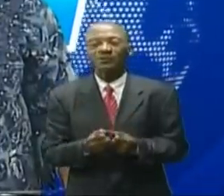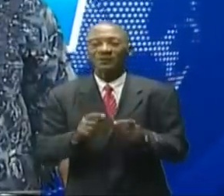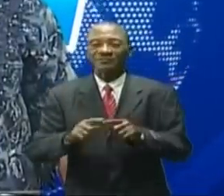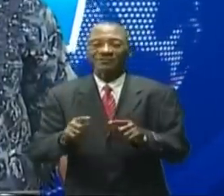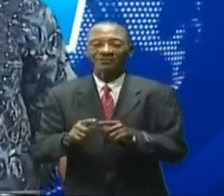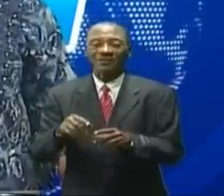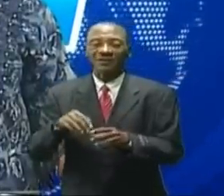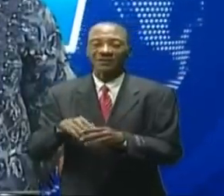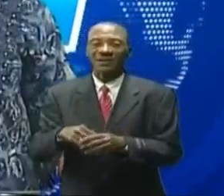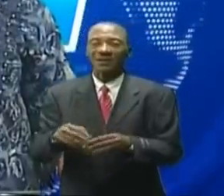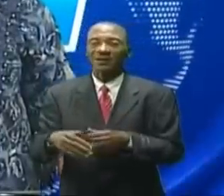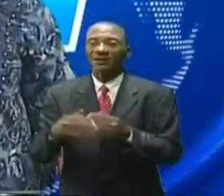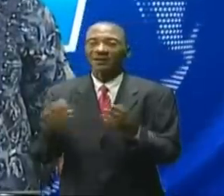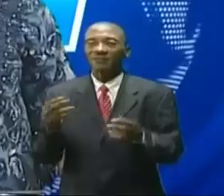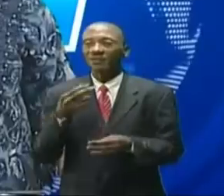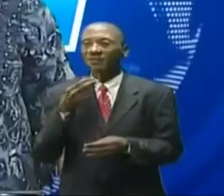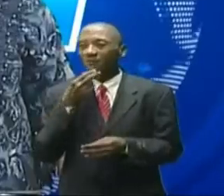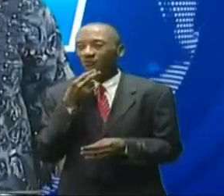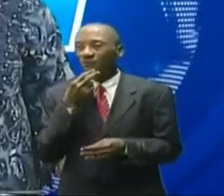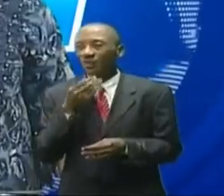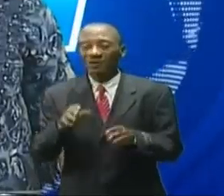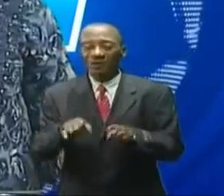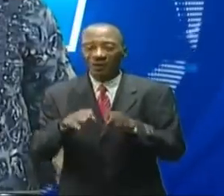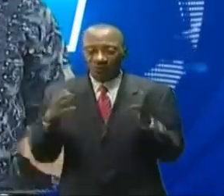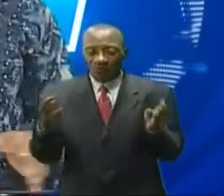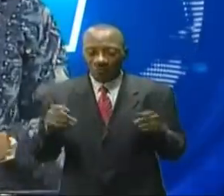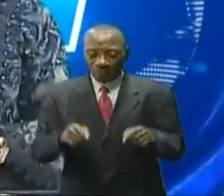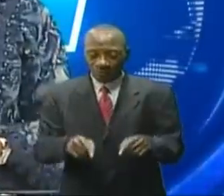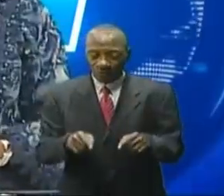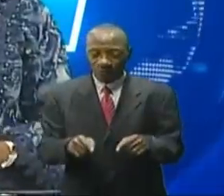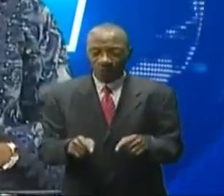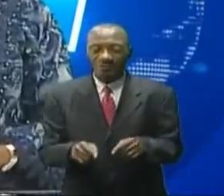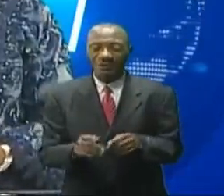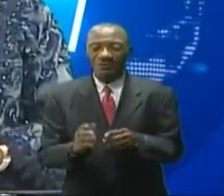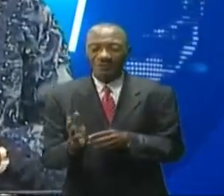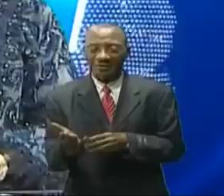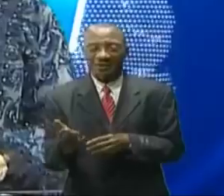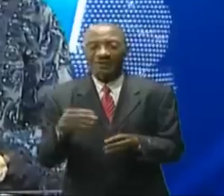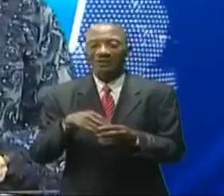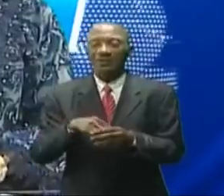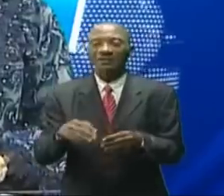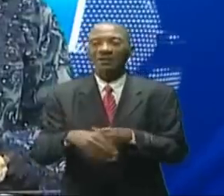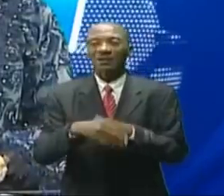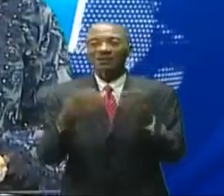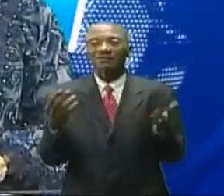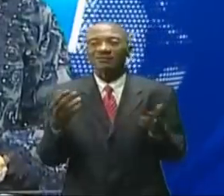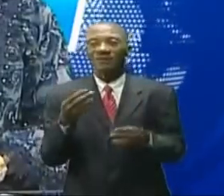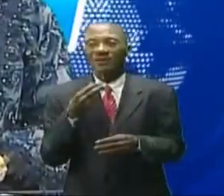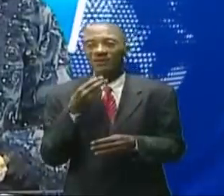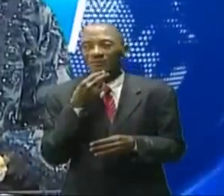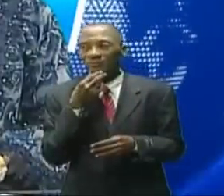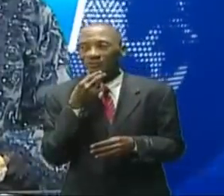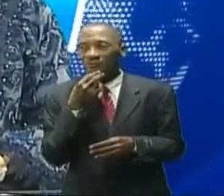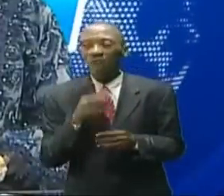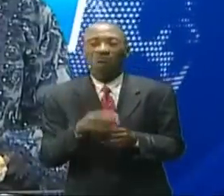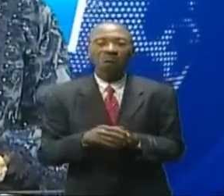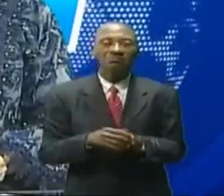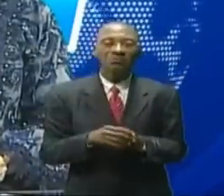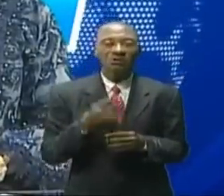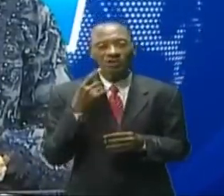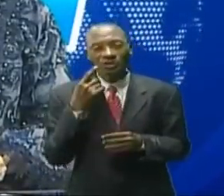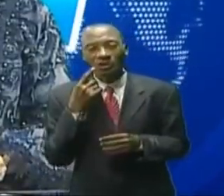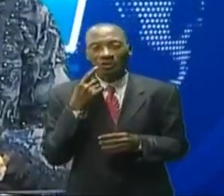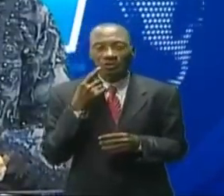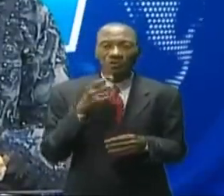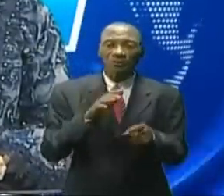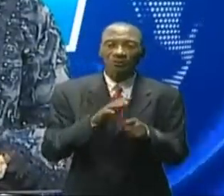a été inaugurée ce jeudi 29 juin 2023 dans la ville de Mbujimayi pour une capacité de production de 60 000 bouteilles